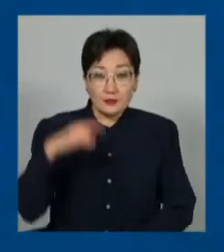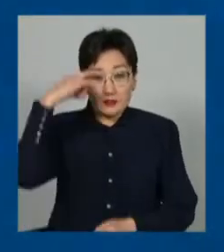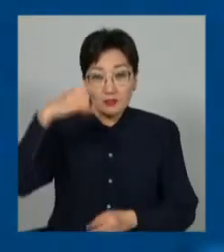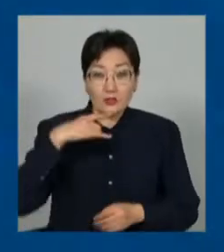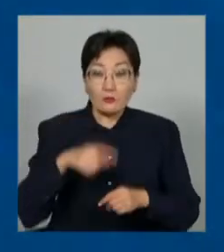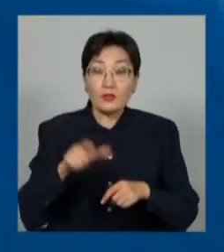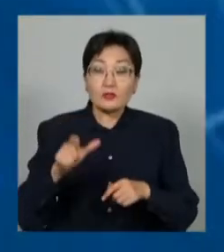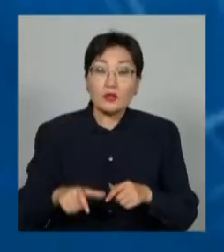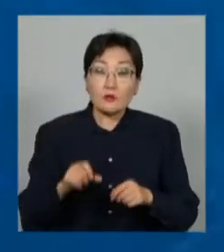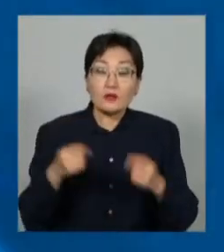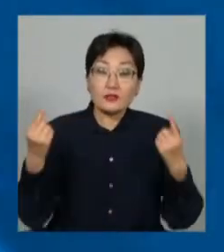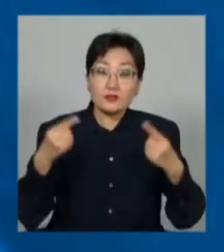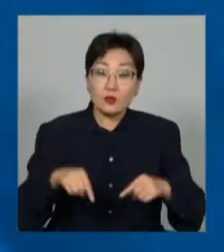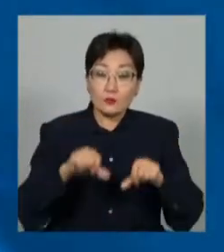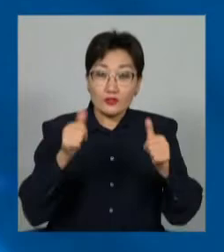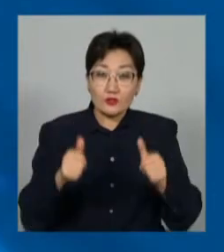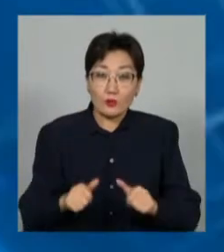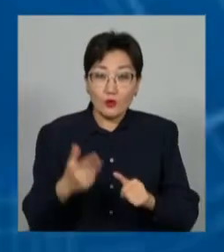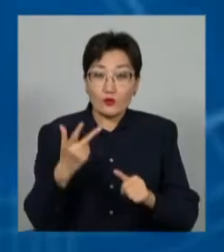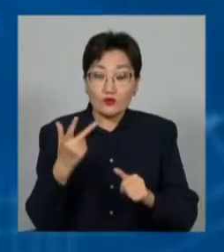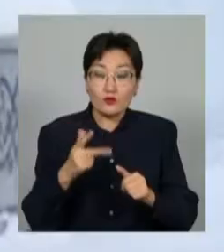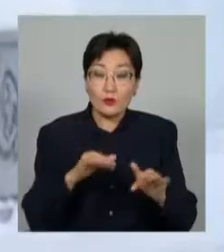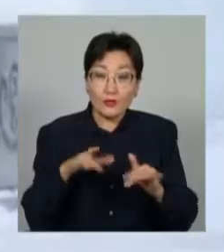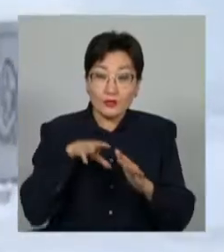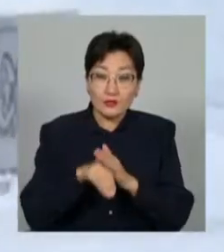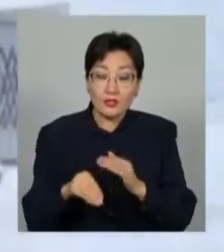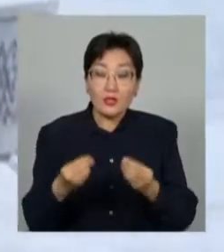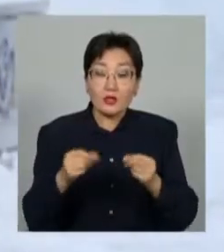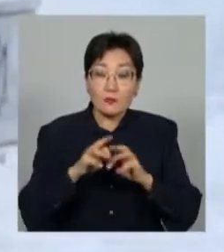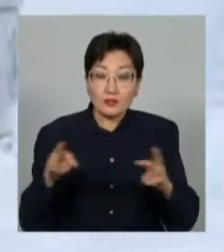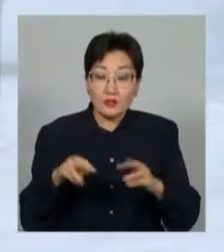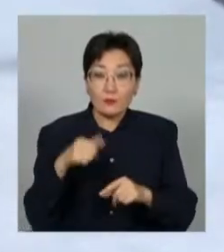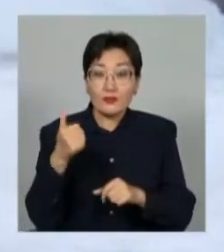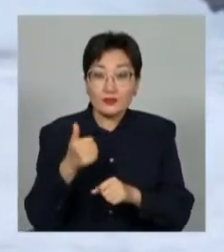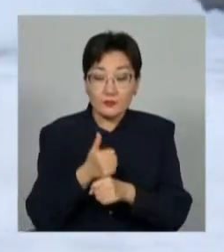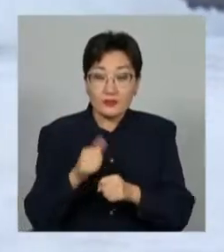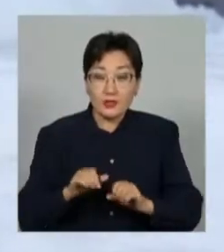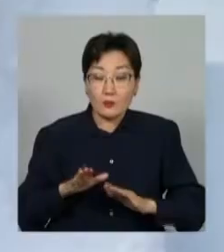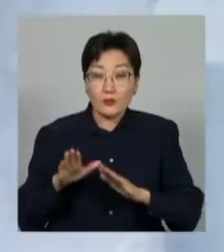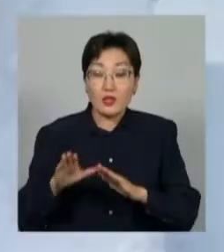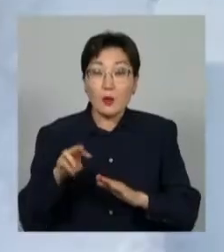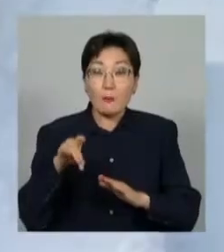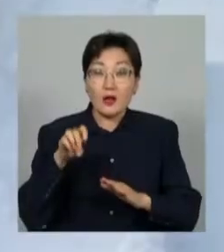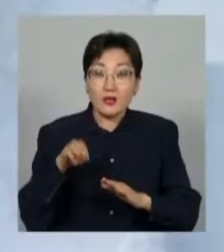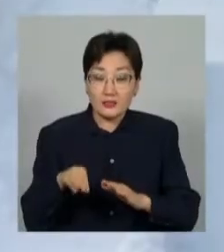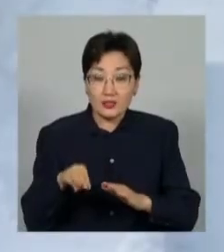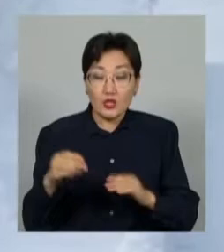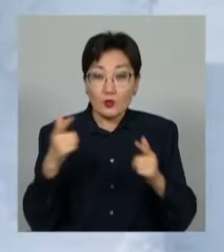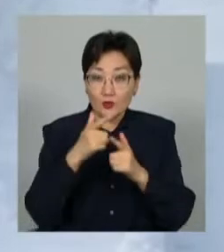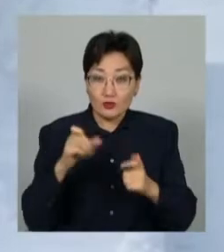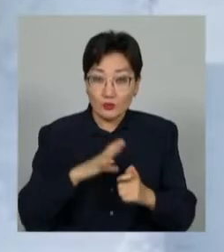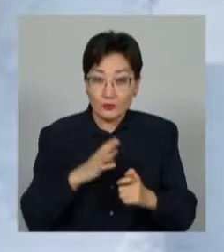Қазақстанда азаматтардың банкроттылығы рәсімінің үш түрі енгізілмек. Бұл туралы Қаржы министрлігінің бірінші вице-министрі Марат Сұлтанғазиев